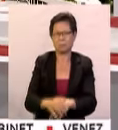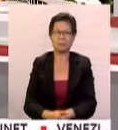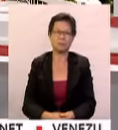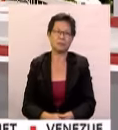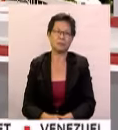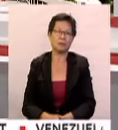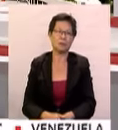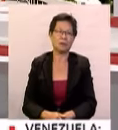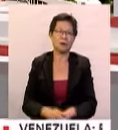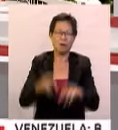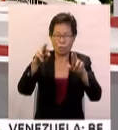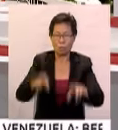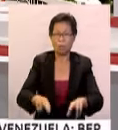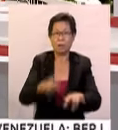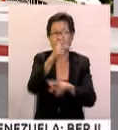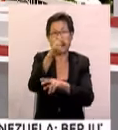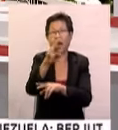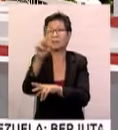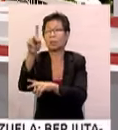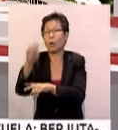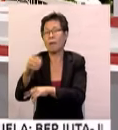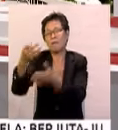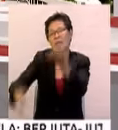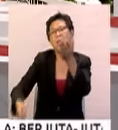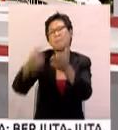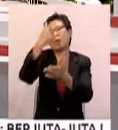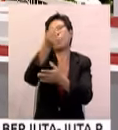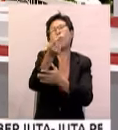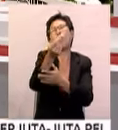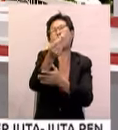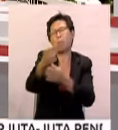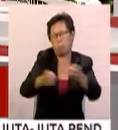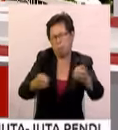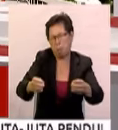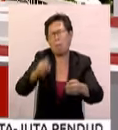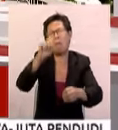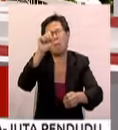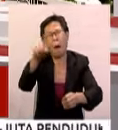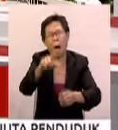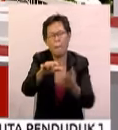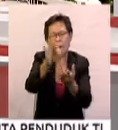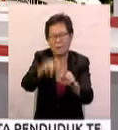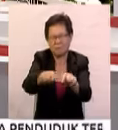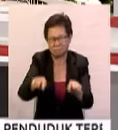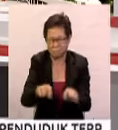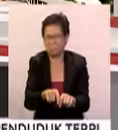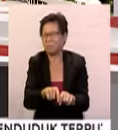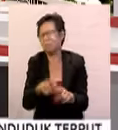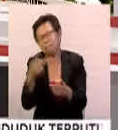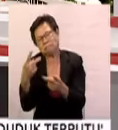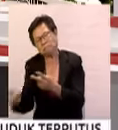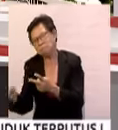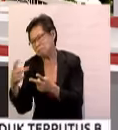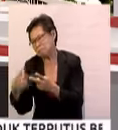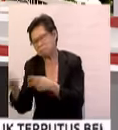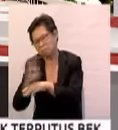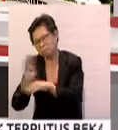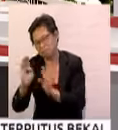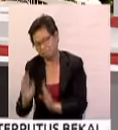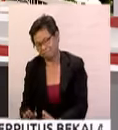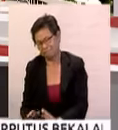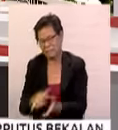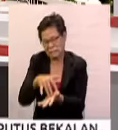Kedai Rakyat 1 Malaysia KR1M gagal kerana kos operasinya sangat tinggi selain pemilihan lokasi tidak berasaskan merit perniagaan.